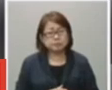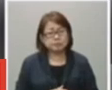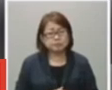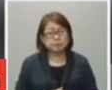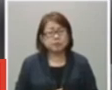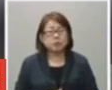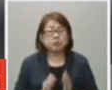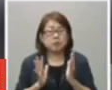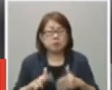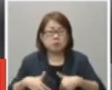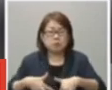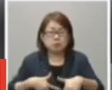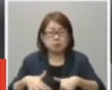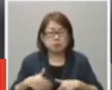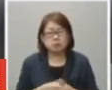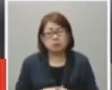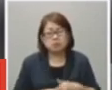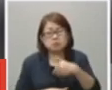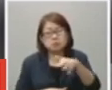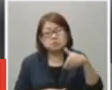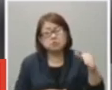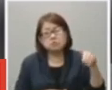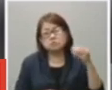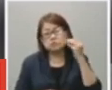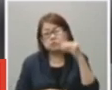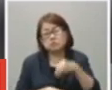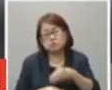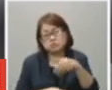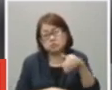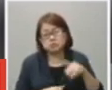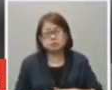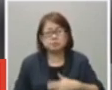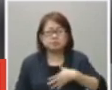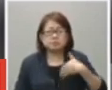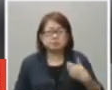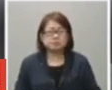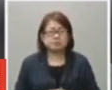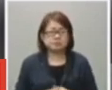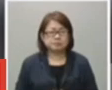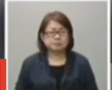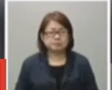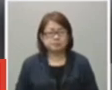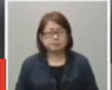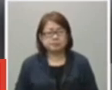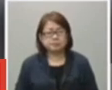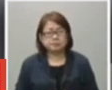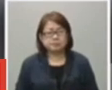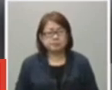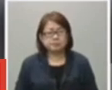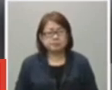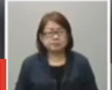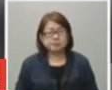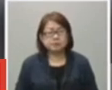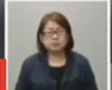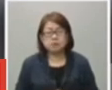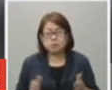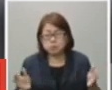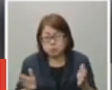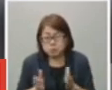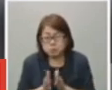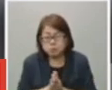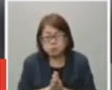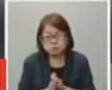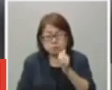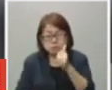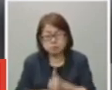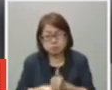พี่น้องประชาชนที่เขาอยู่ข้างนอกเนี่ยเขาทุกข์ระทมแค่ไหนตลอดระยะเวลาที่ท่านบริหาร